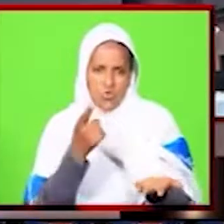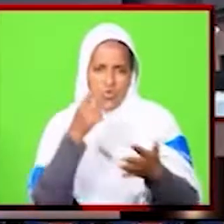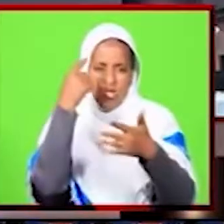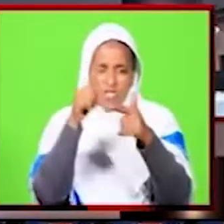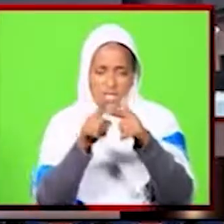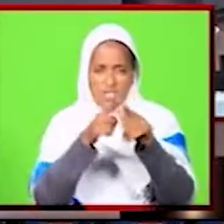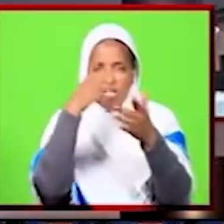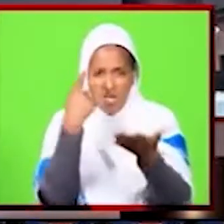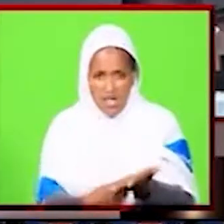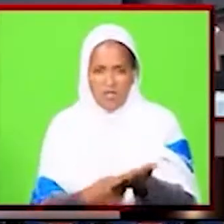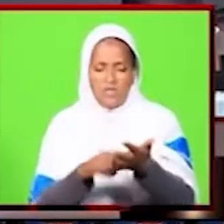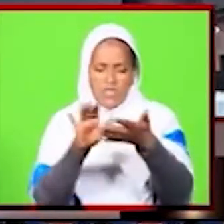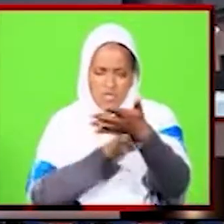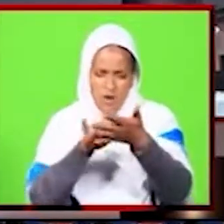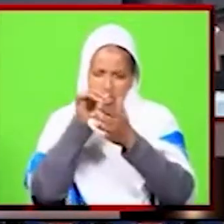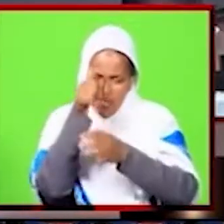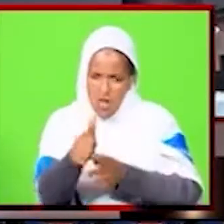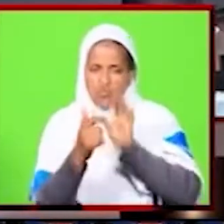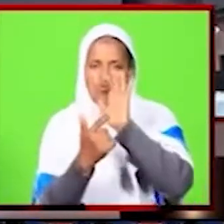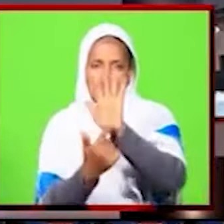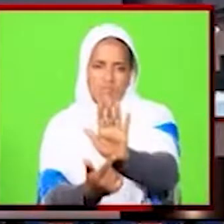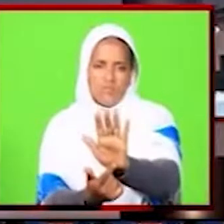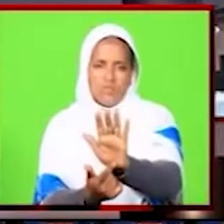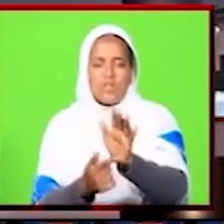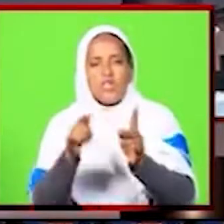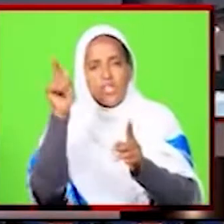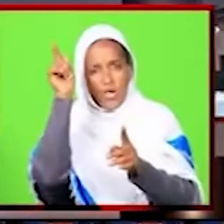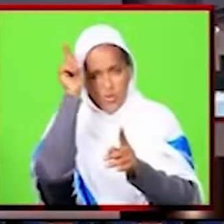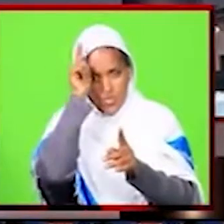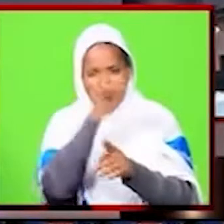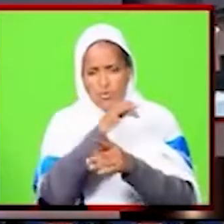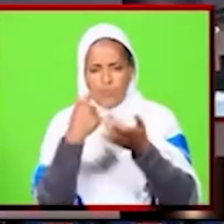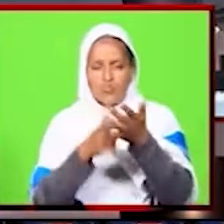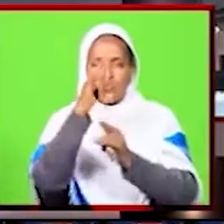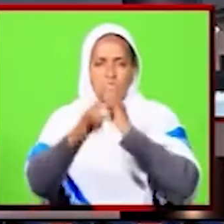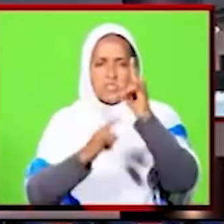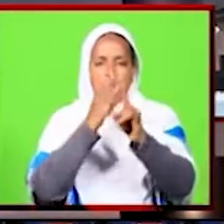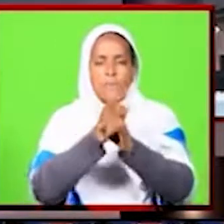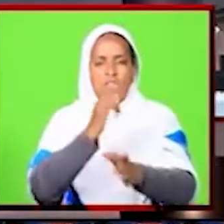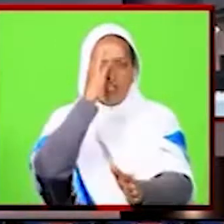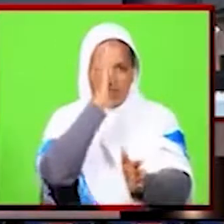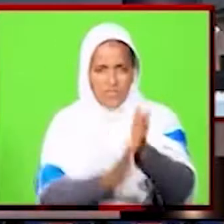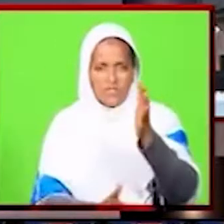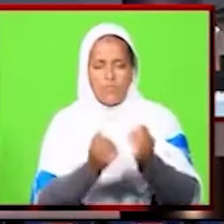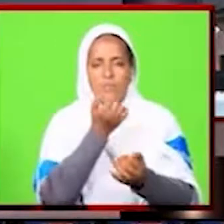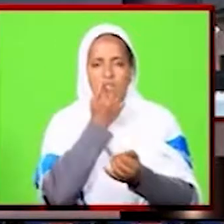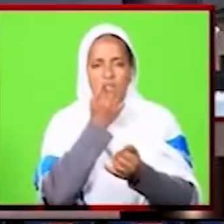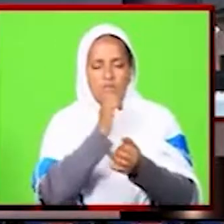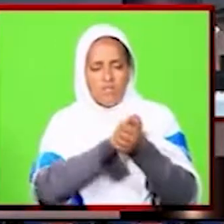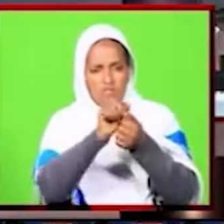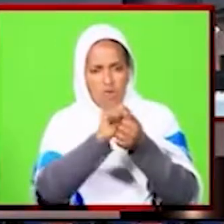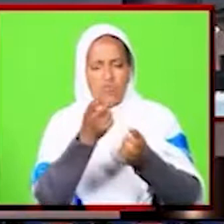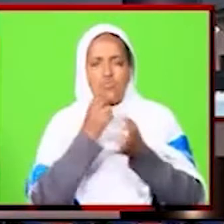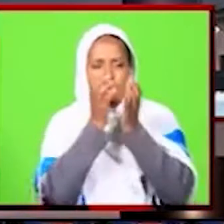እዛው እንደቀሩ የሚያሳይ ነው። እንግዲህ ይህን ጥናቶች ራሳቸው የኖህ እና በእሱ